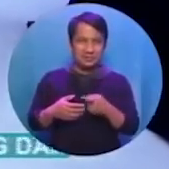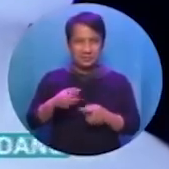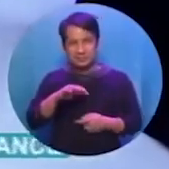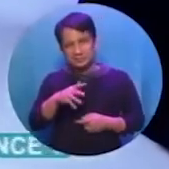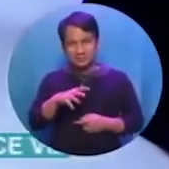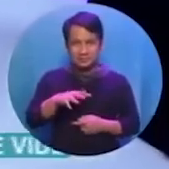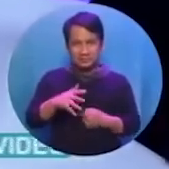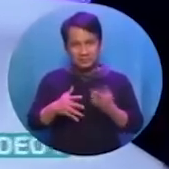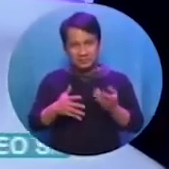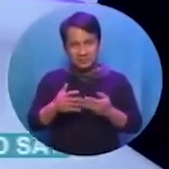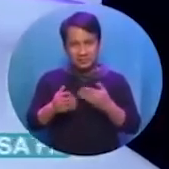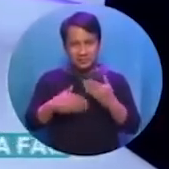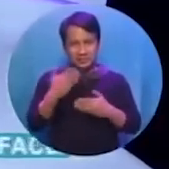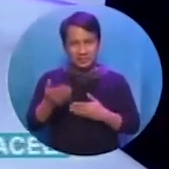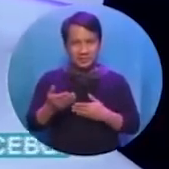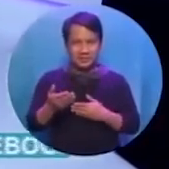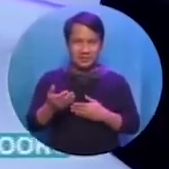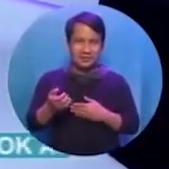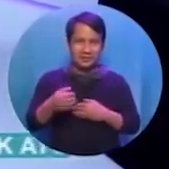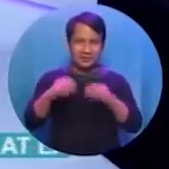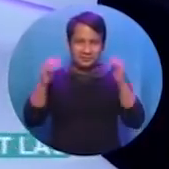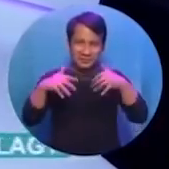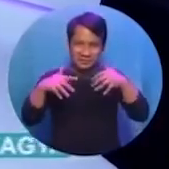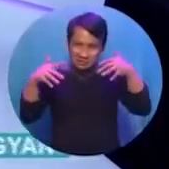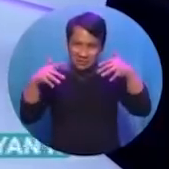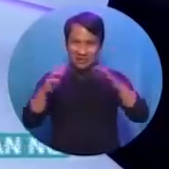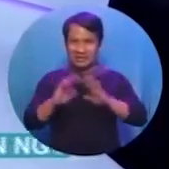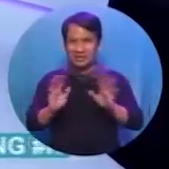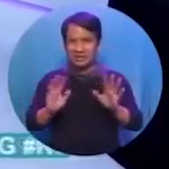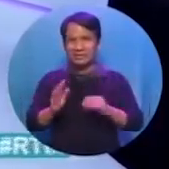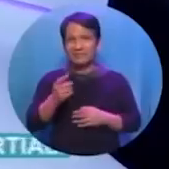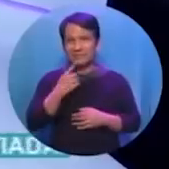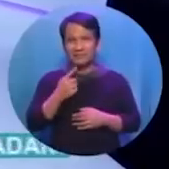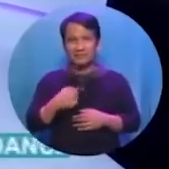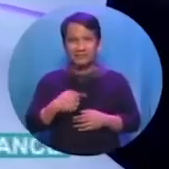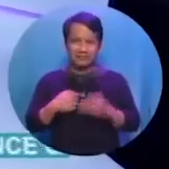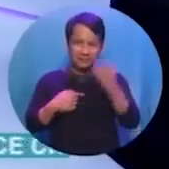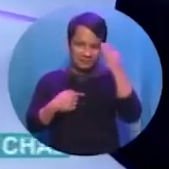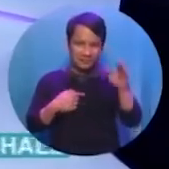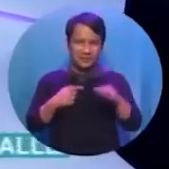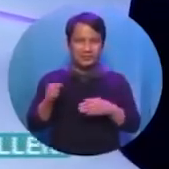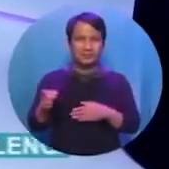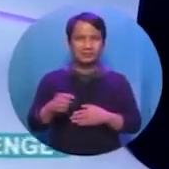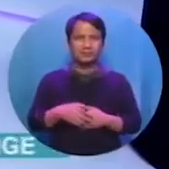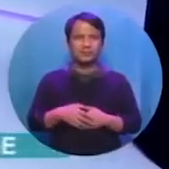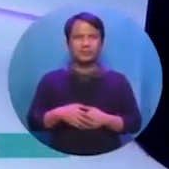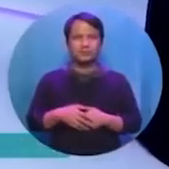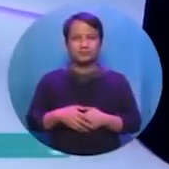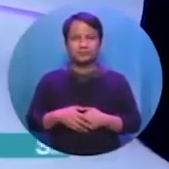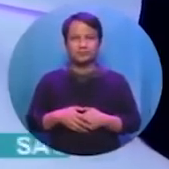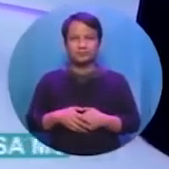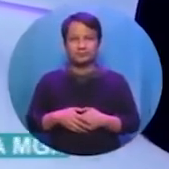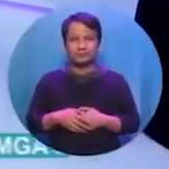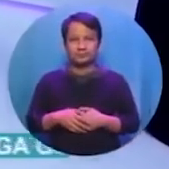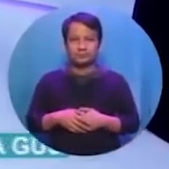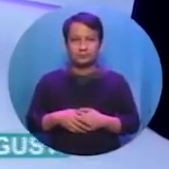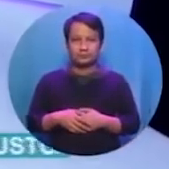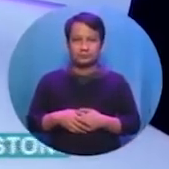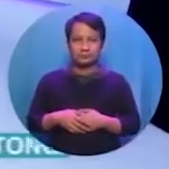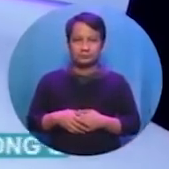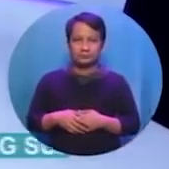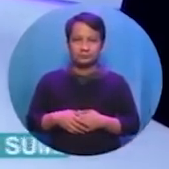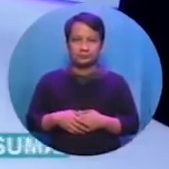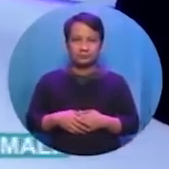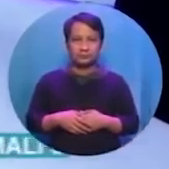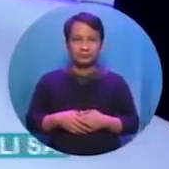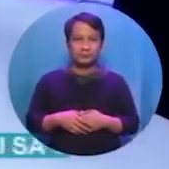sa inyo. Baka meron ako yung ginagawa magic-magic dyan. Ako hindi ako magmamagic. Alam nila yan. Oh, diba? Tingnan ko. Okay. Ako nga muna